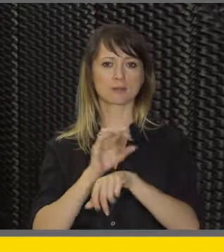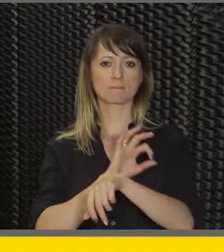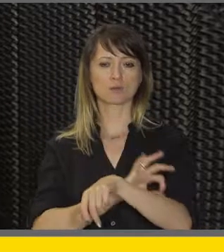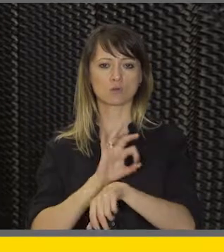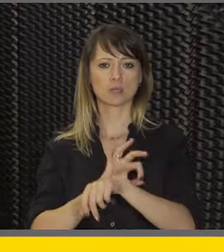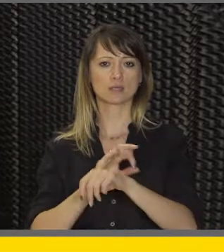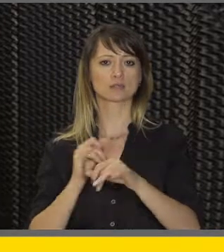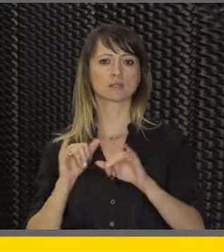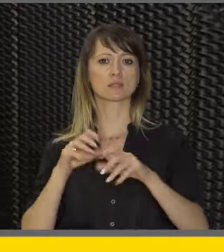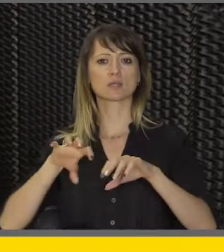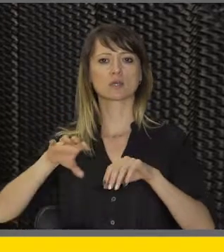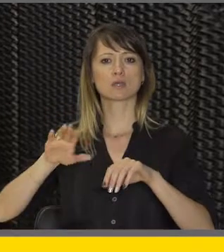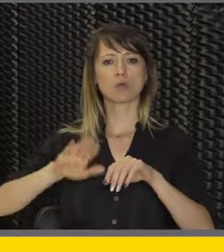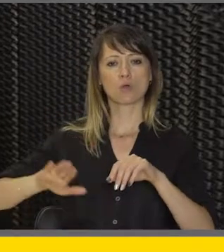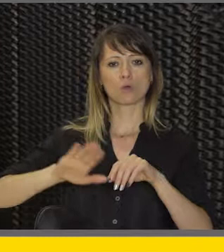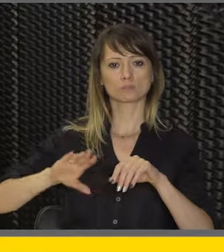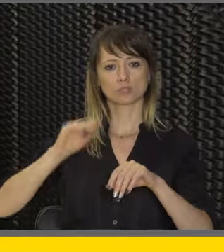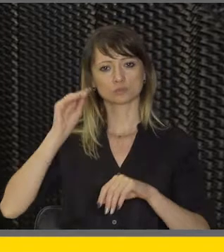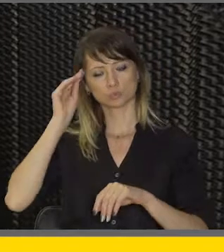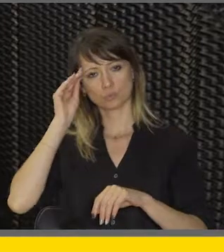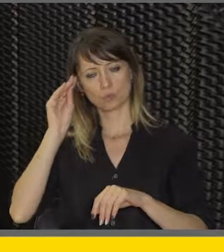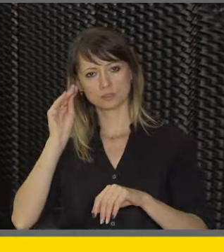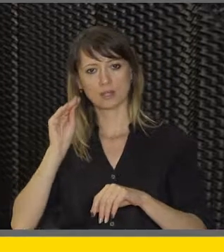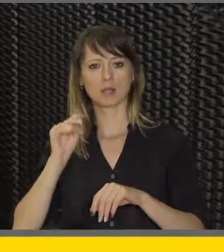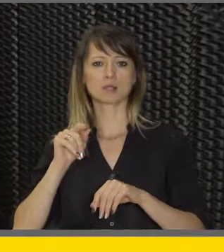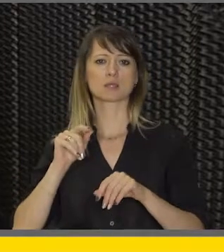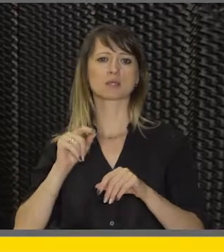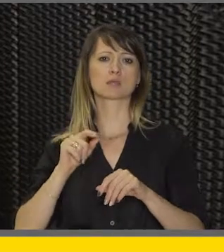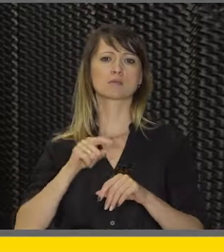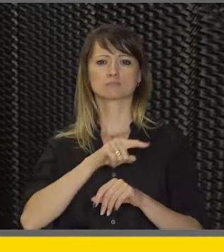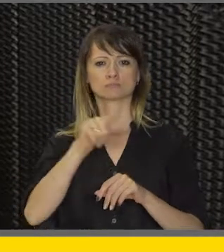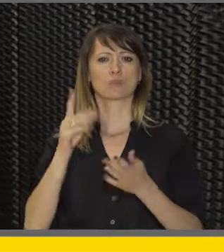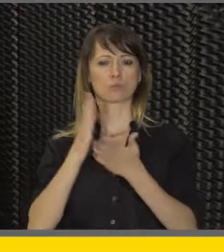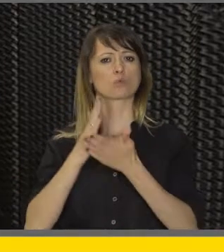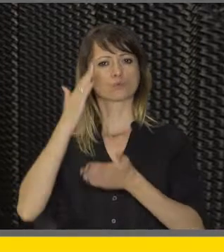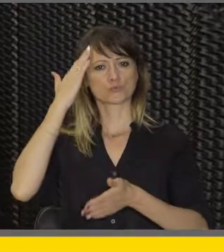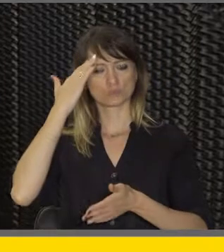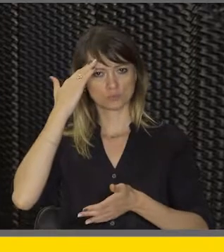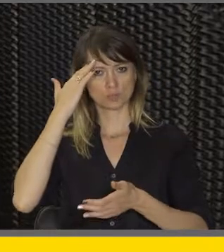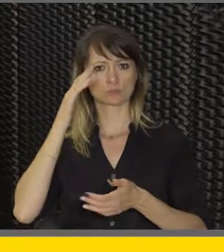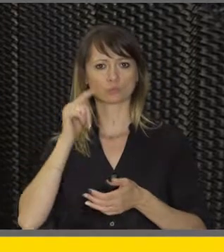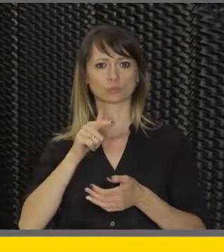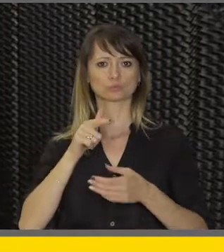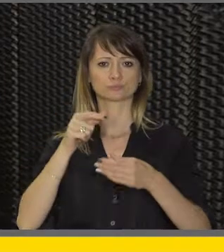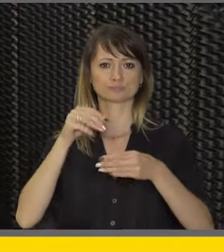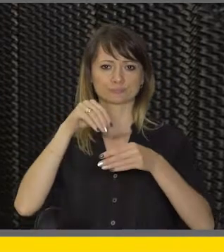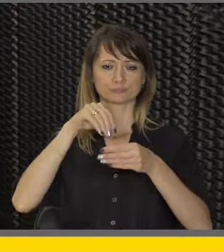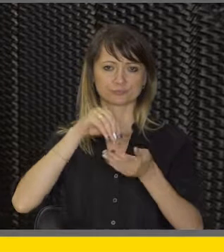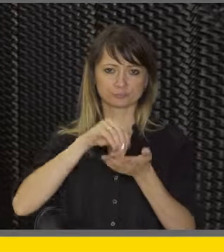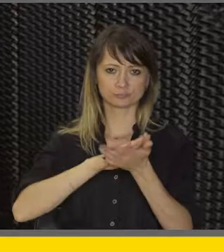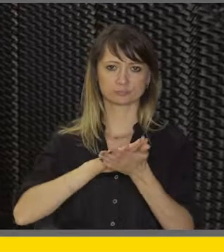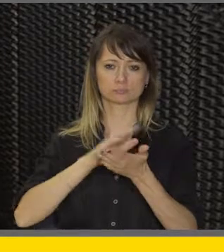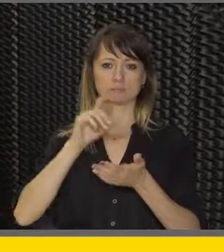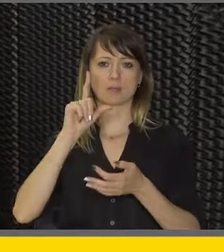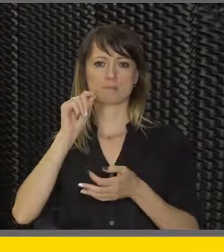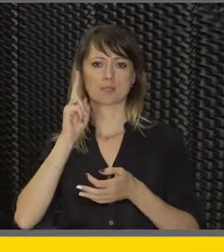zgłaszane. Państwo już wiecie, że te projekty innowacyjne muszą się cechować tym, że wpisują się w PKD. To określone dla